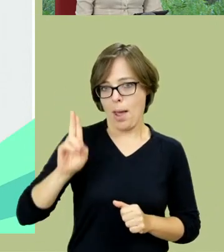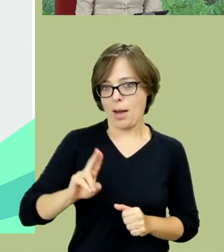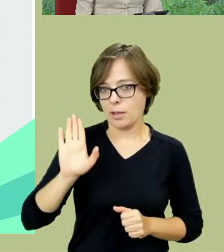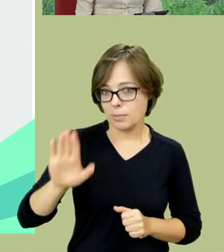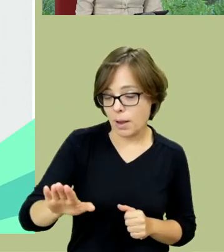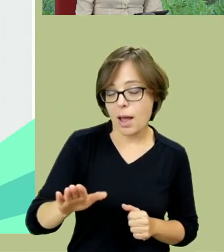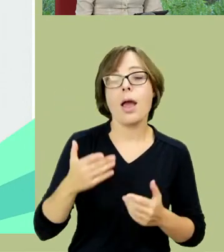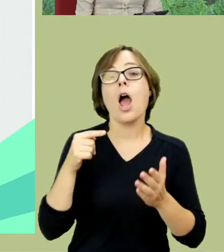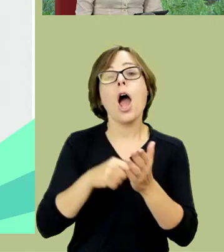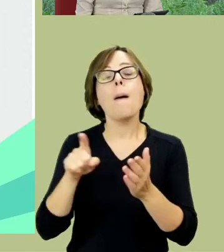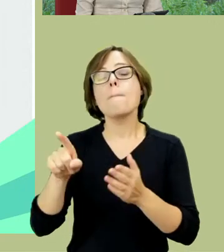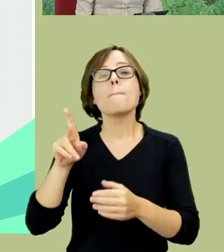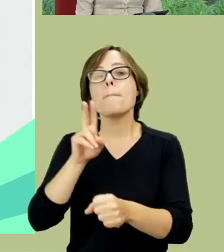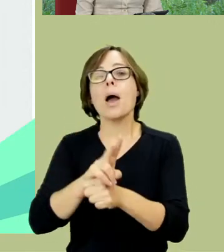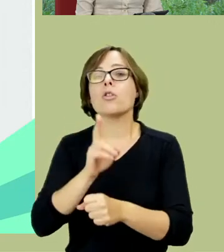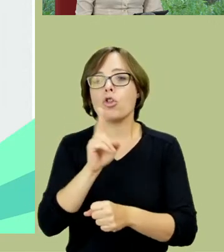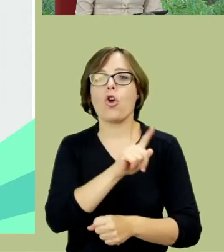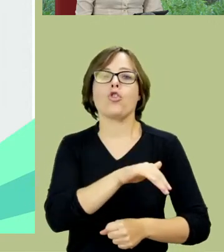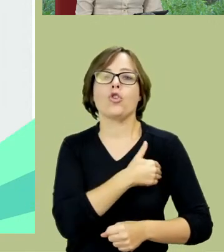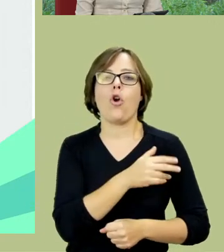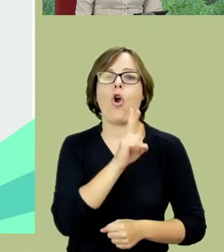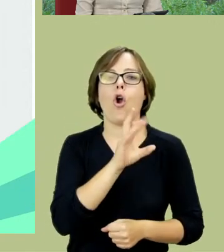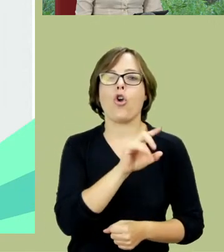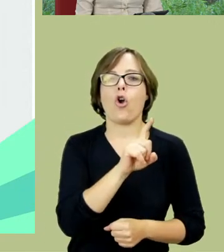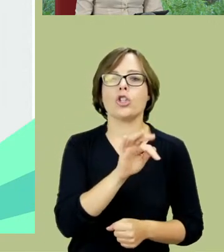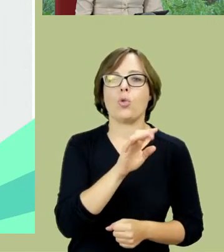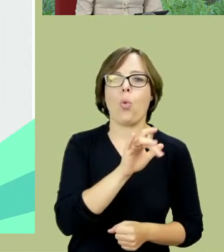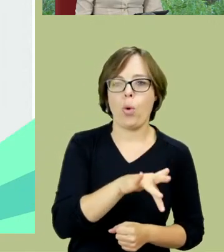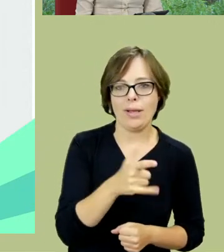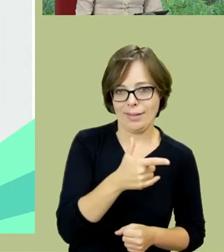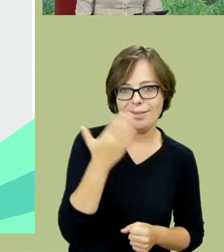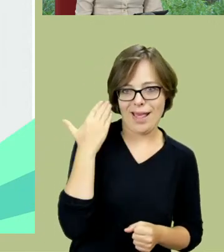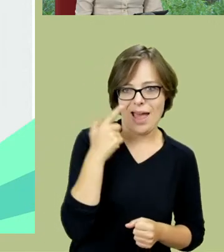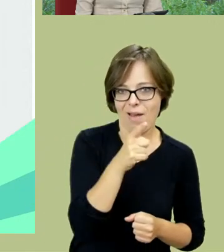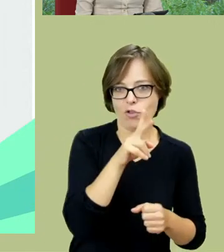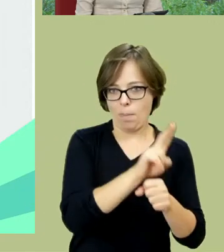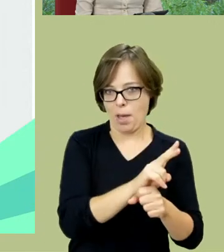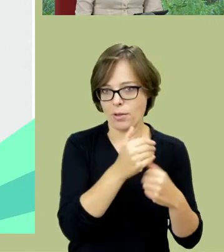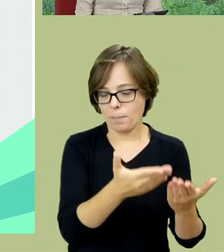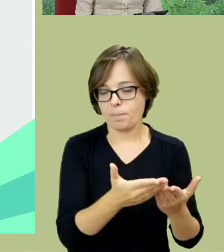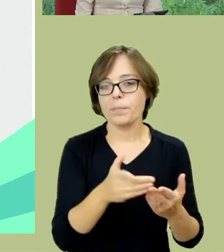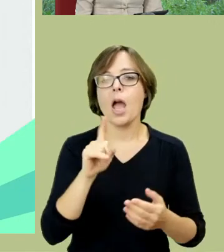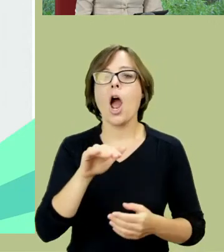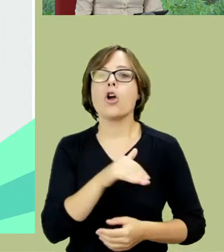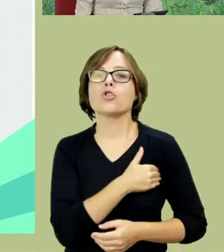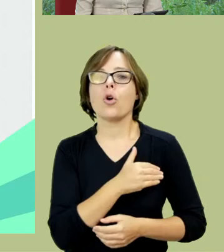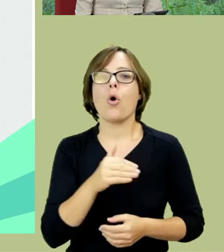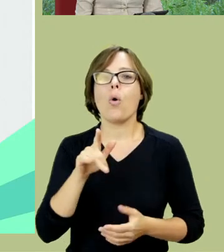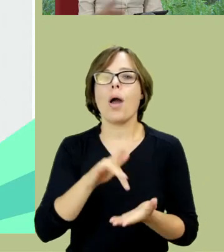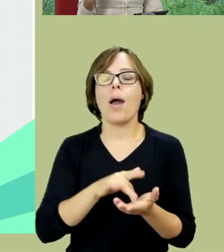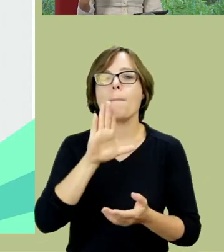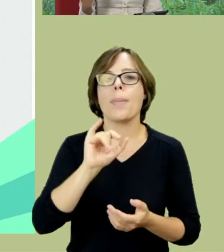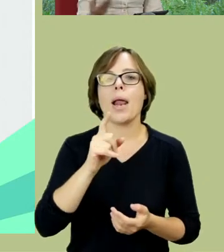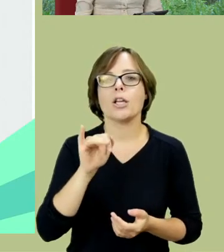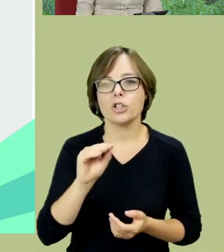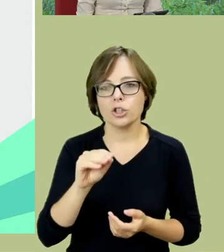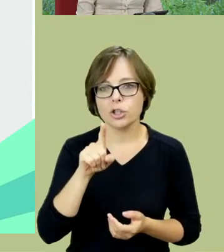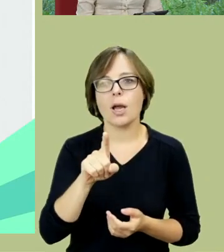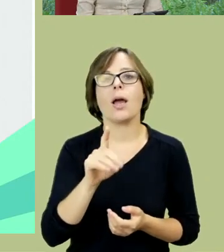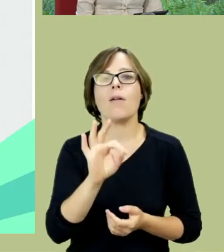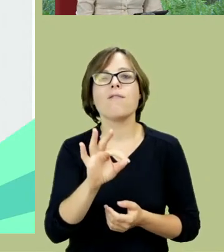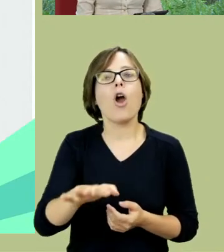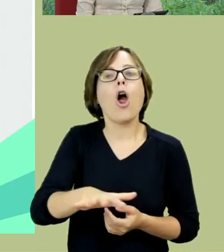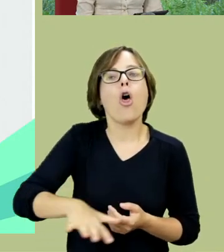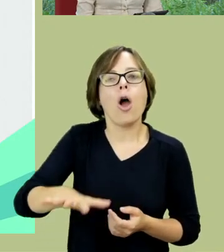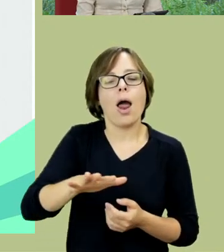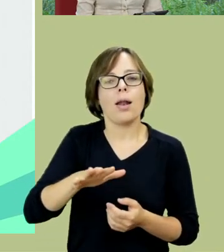chwili szkoła w Kozietułach od niedawna, a z kolei szkoła w Bielisze obrała sobie swoją lokalną